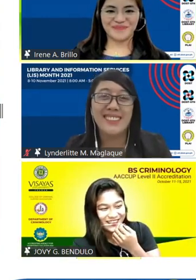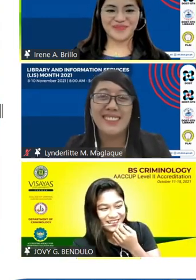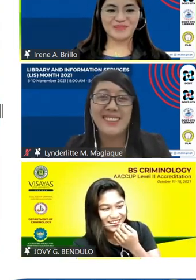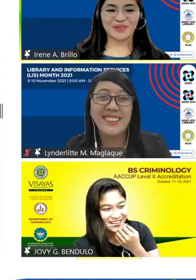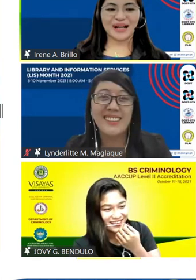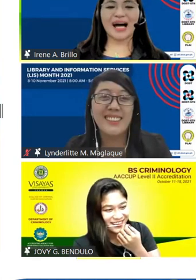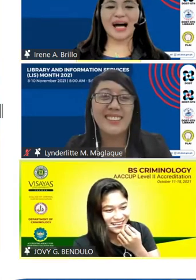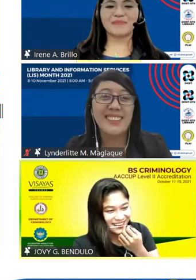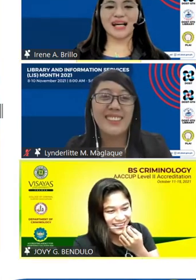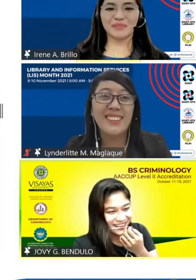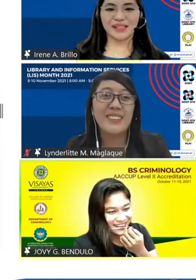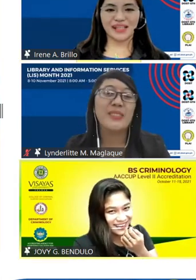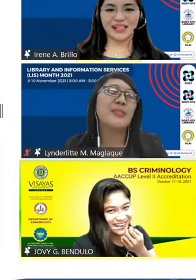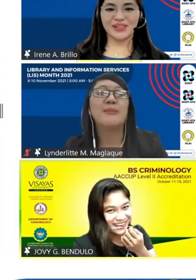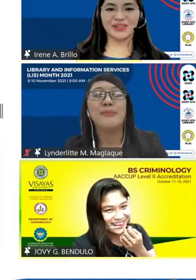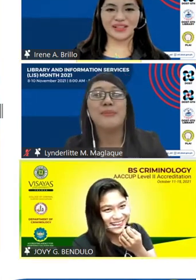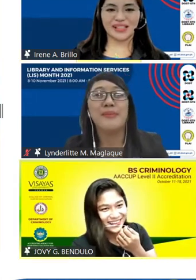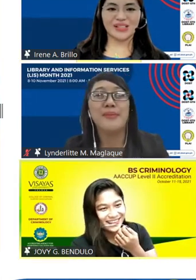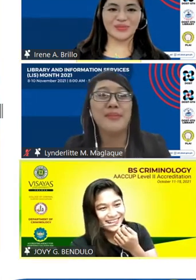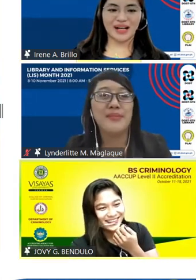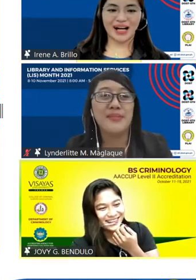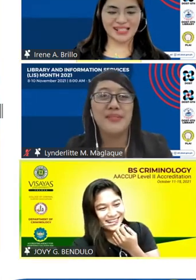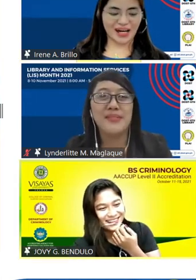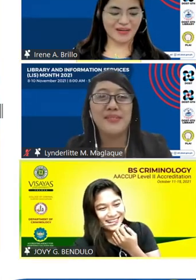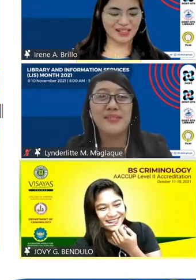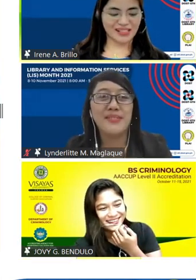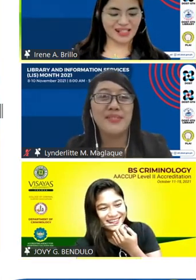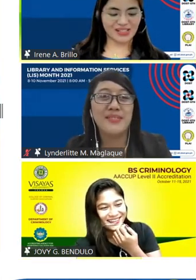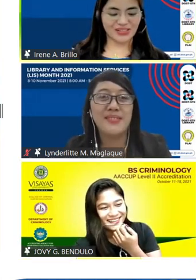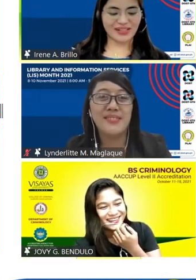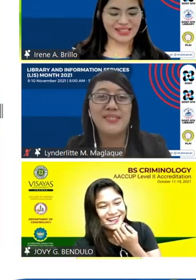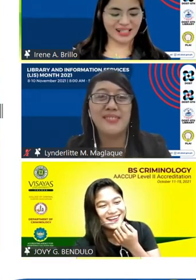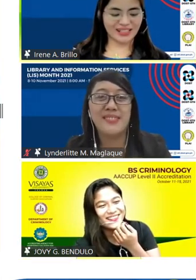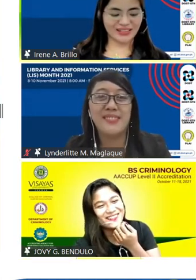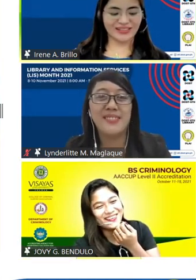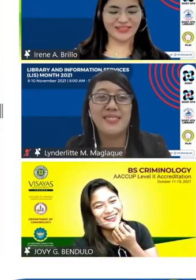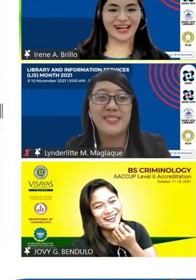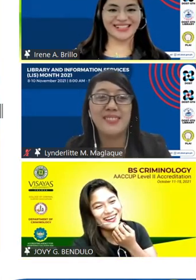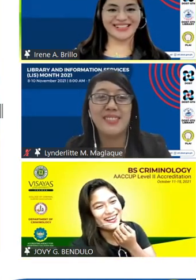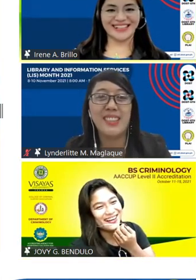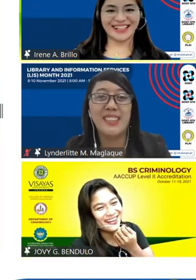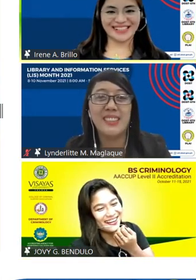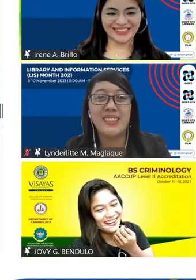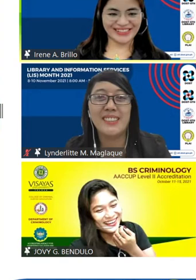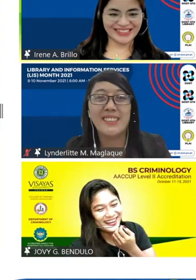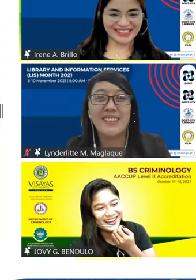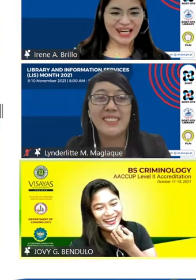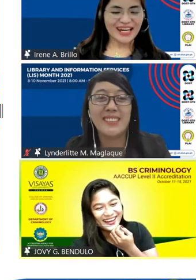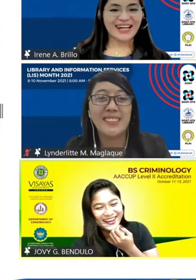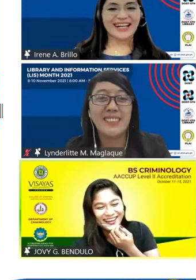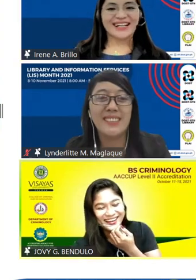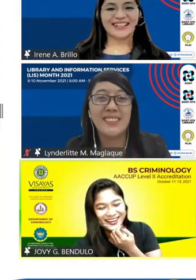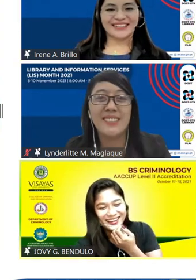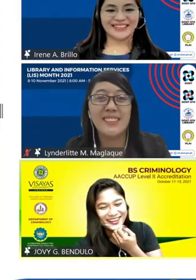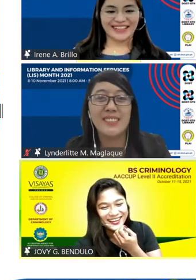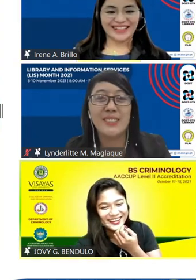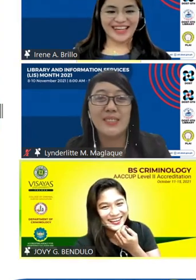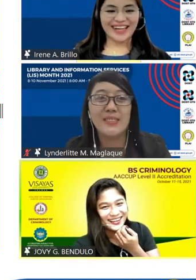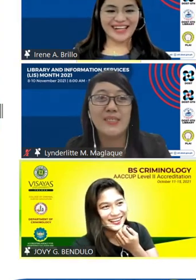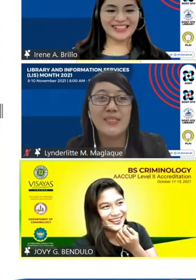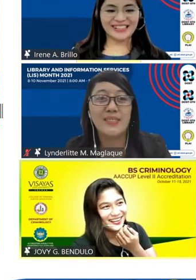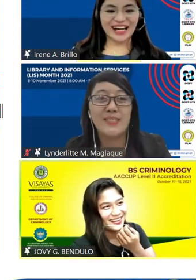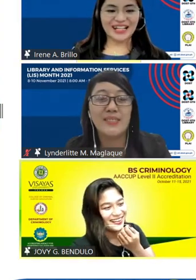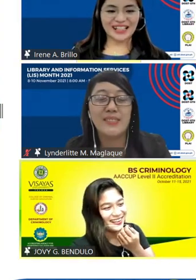Thank you po. Mukhang happy din yung inyong mga kasama dyan. So once again, congratulations.